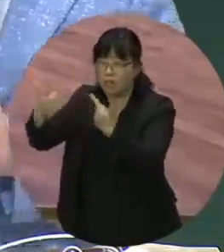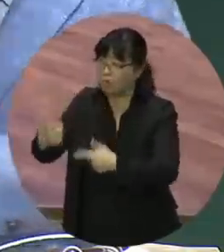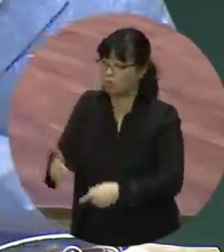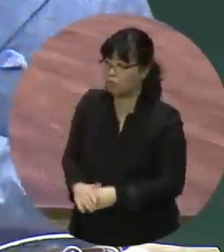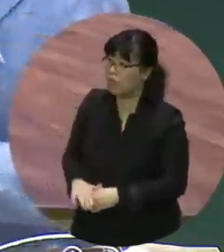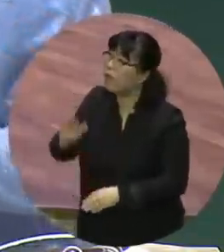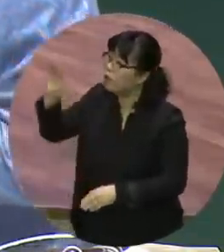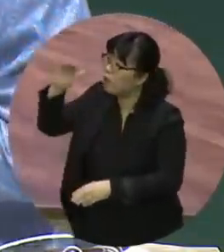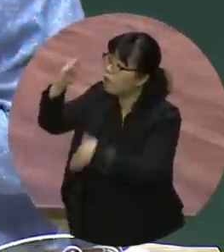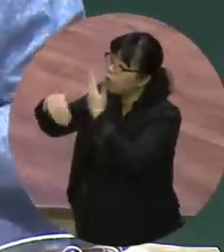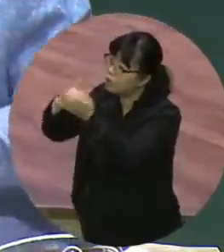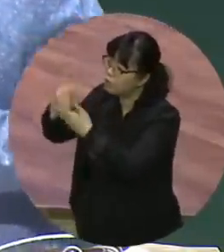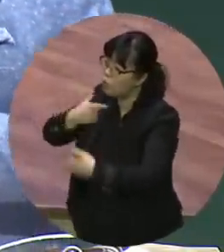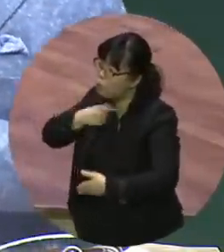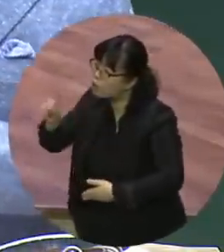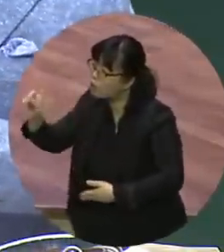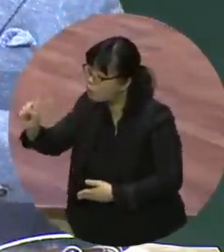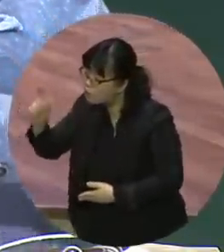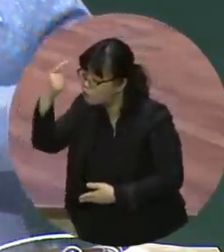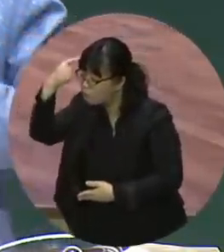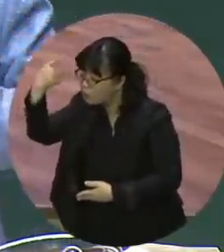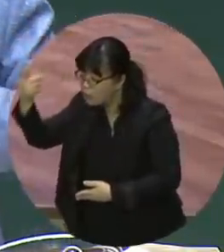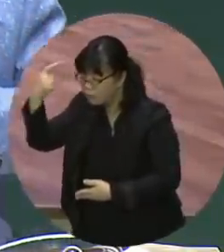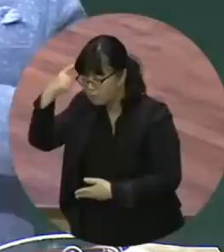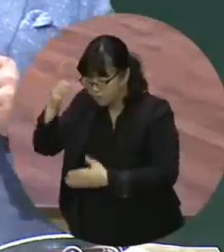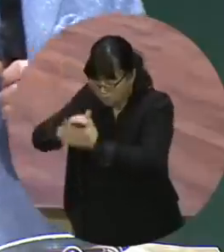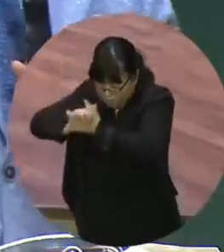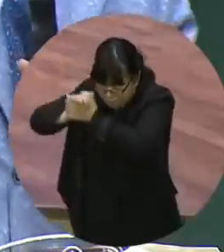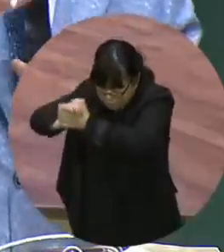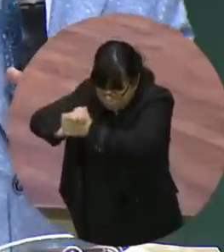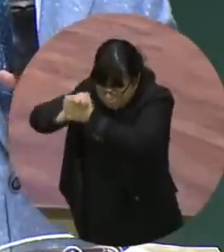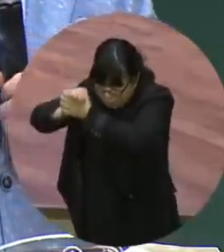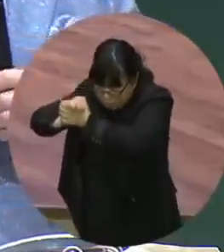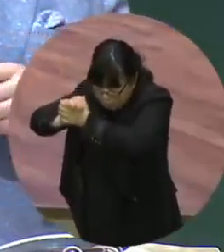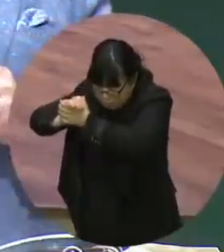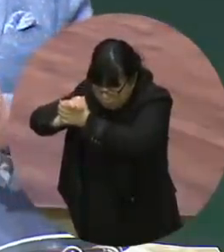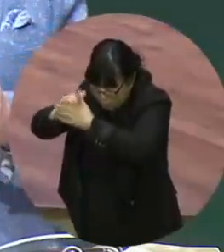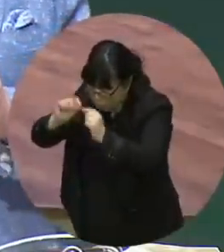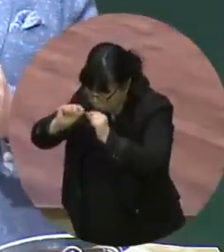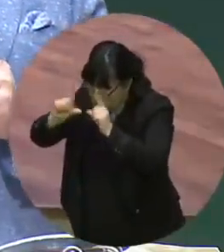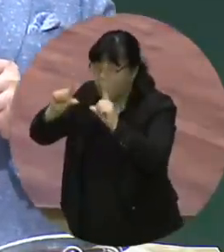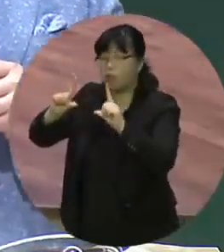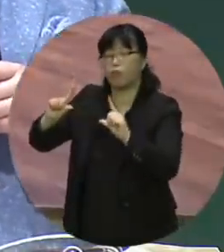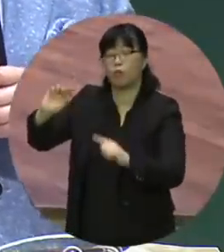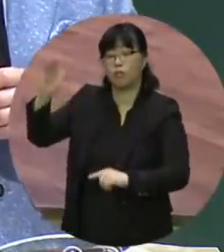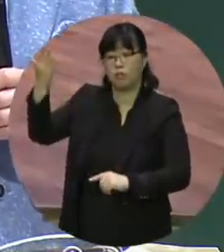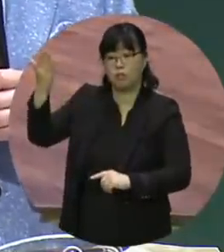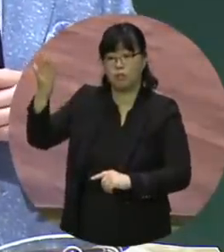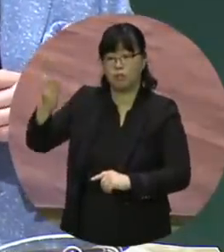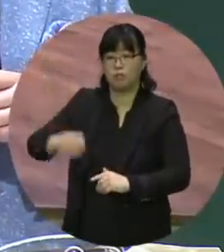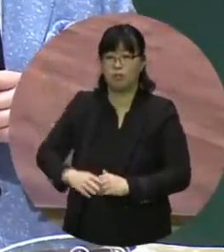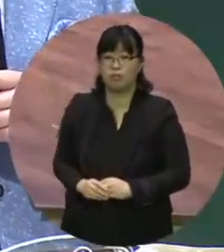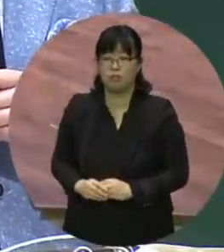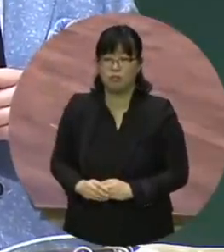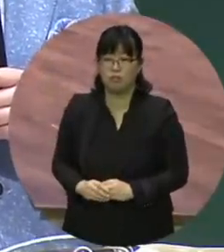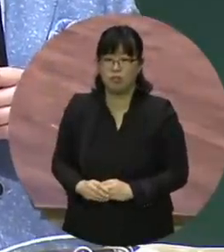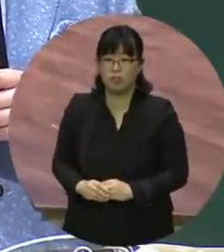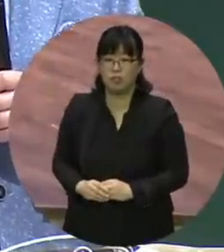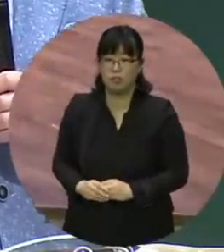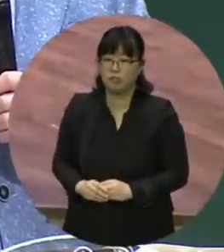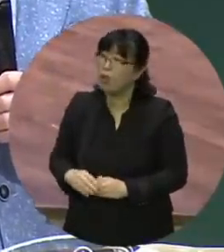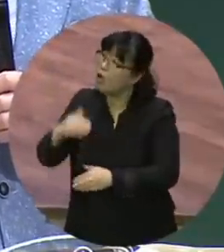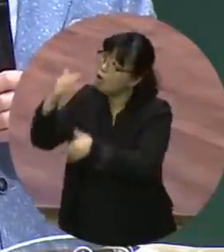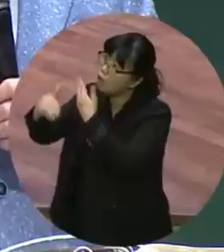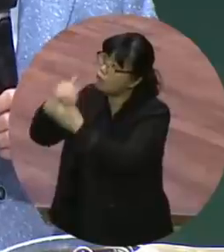뭐 하나님이 살아있니 뭐 없니 이럴 수가 아니 그럼 하나도 없어요. 하나님 내가 원하시는 게 뭡니까?